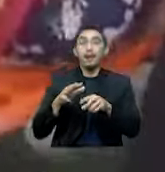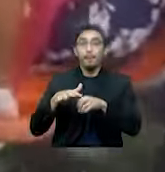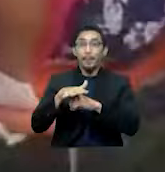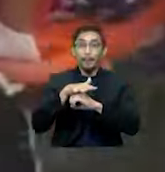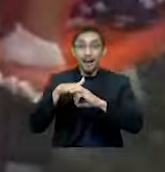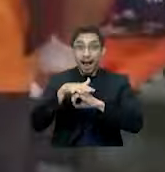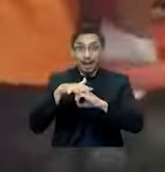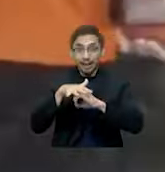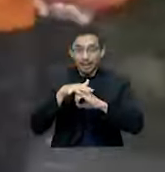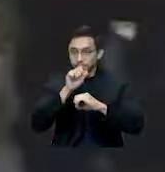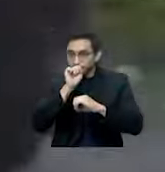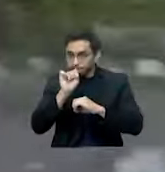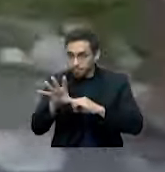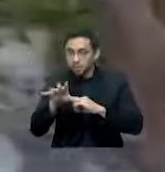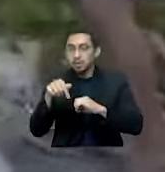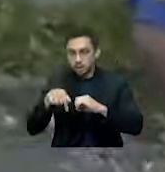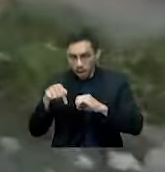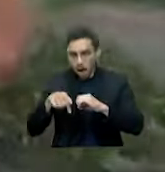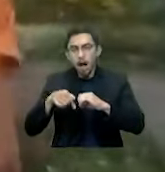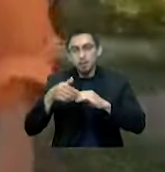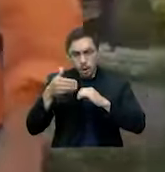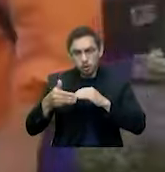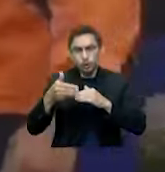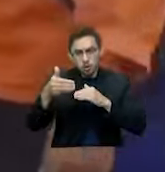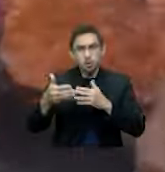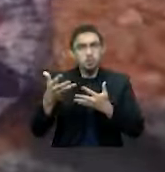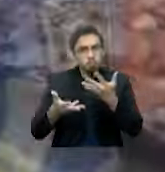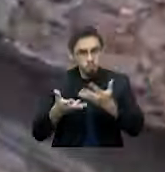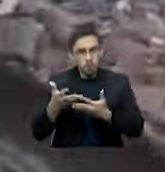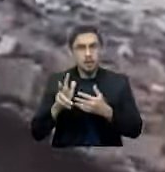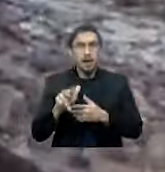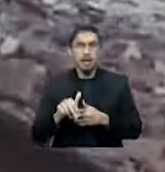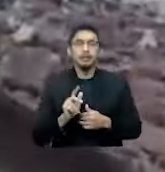Dari Gresik, Jawa Timur, Agus Ismanto, iNews melaporkan.